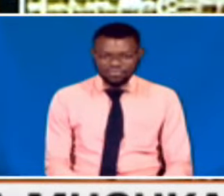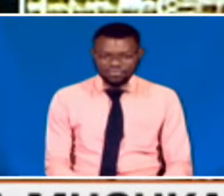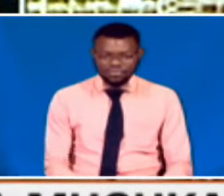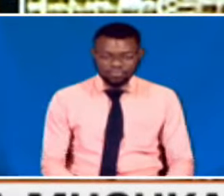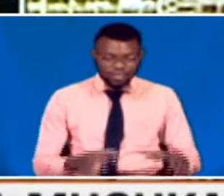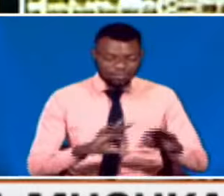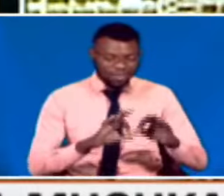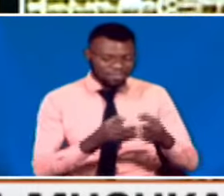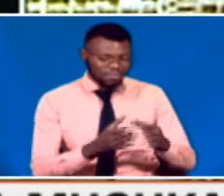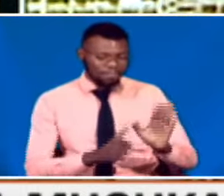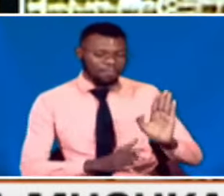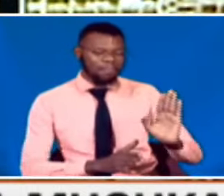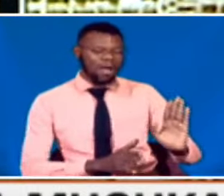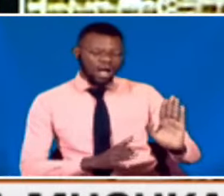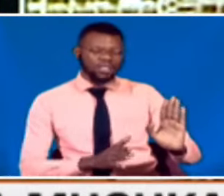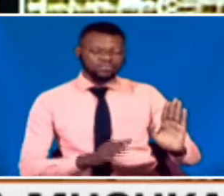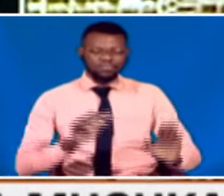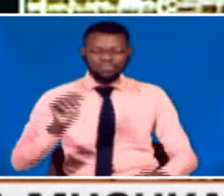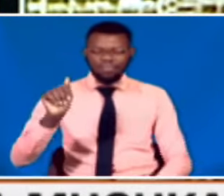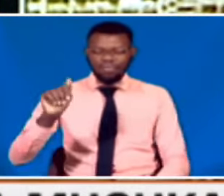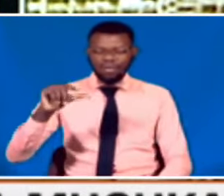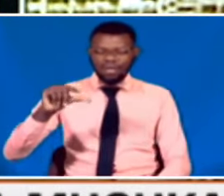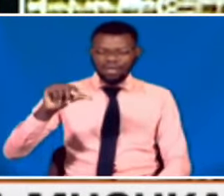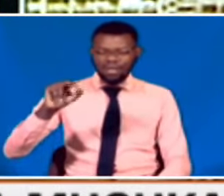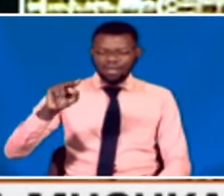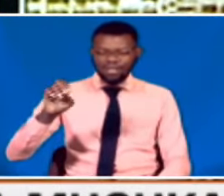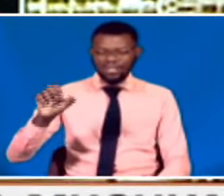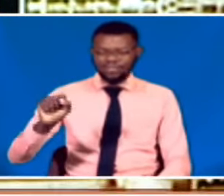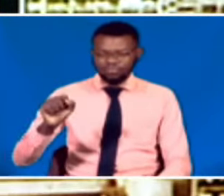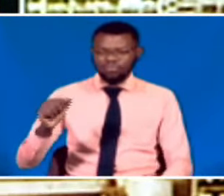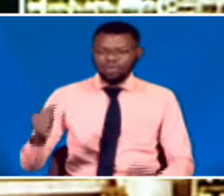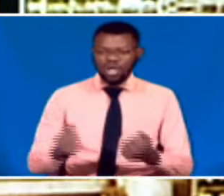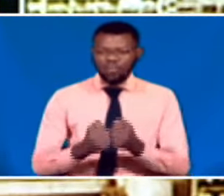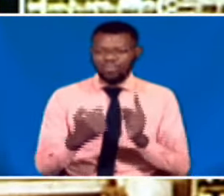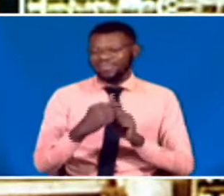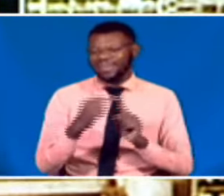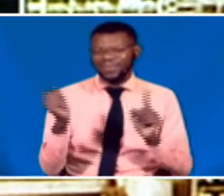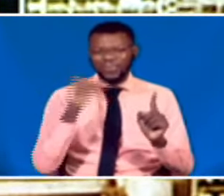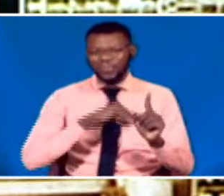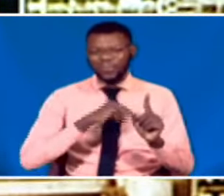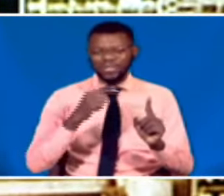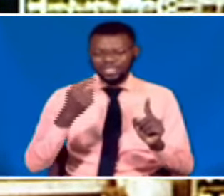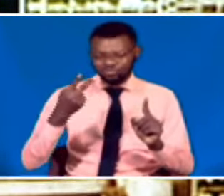Familia marehemu Agnes Wanjiru anayedaiwa kuuawa na mwanajeshi wa Uingereza mwaka 2012 ina